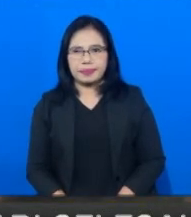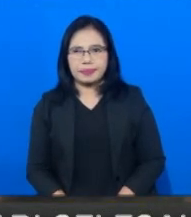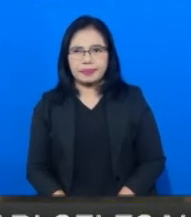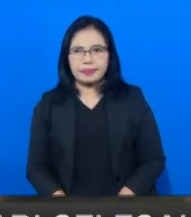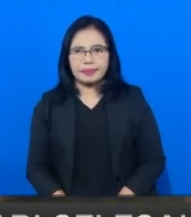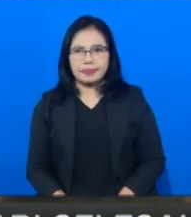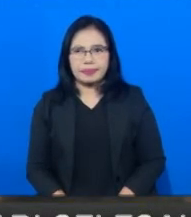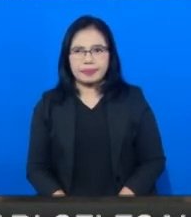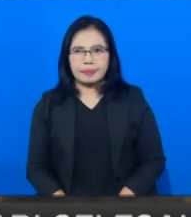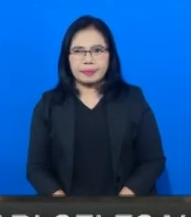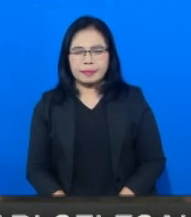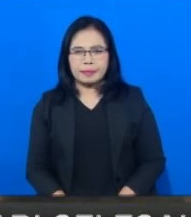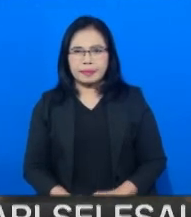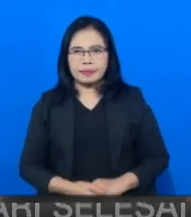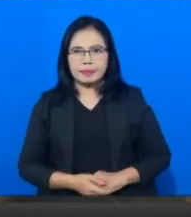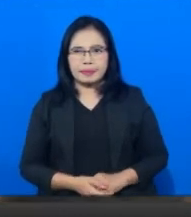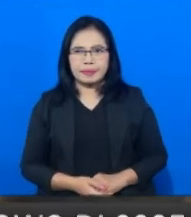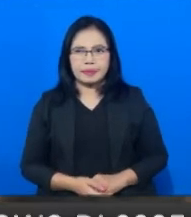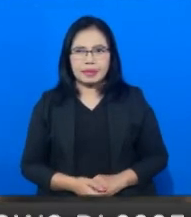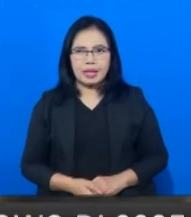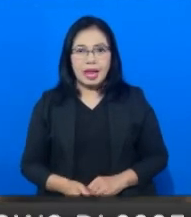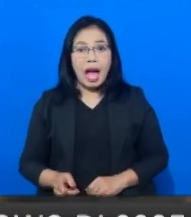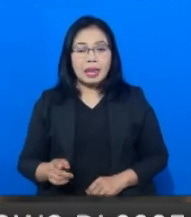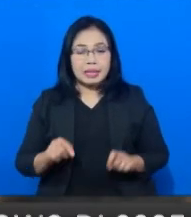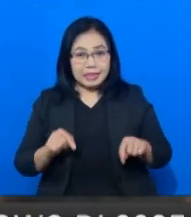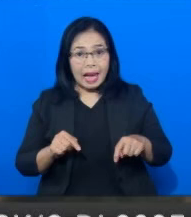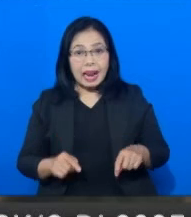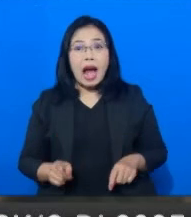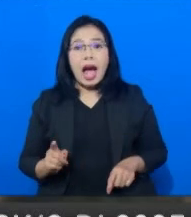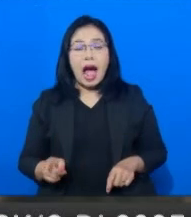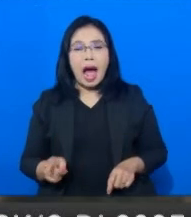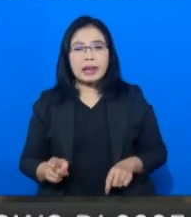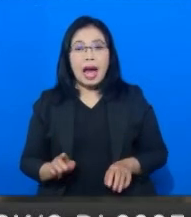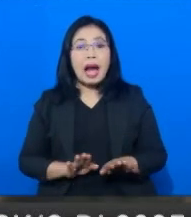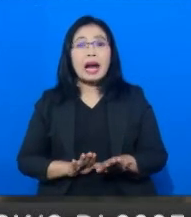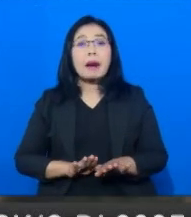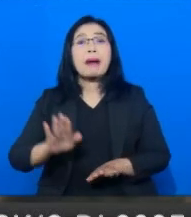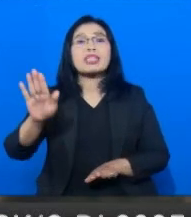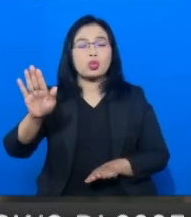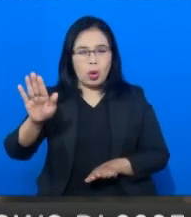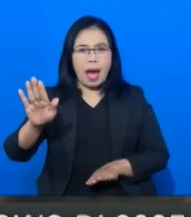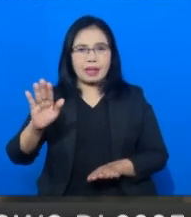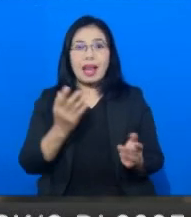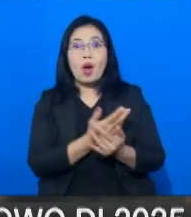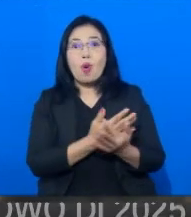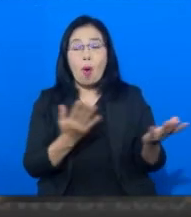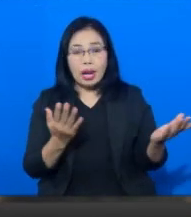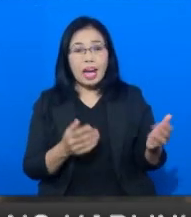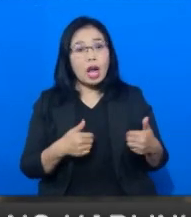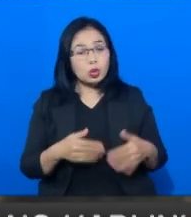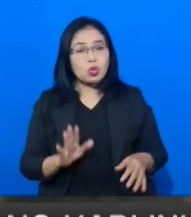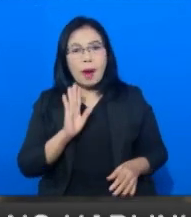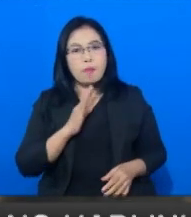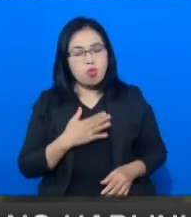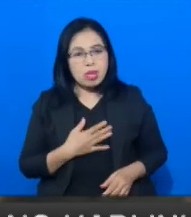Kalau dari 5% itu ya ada kemajuan dari kesehatan ini makin baik ya gitu kan, karena ketika dia sudah punya septic tank sendiri mereka juga sadar